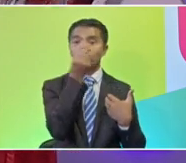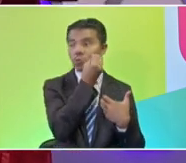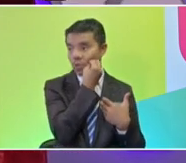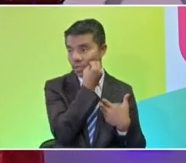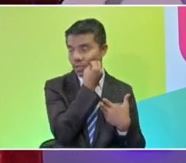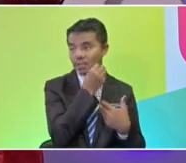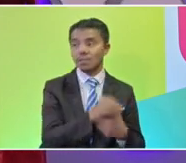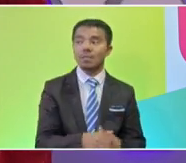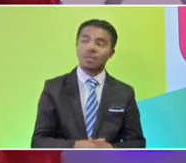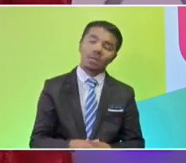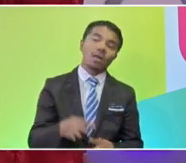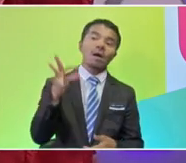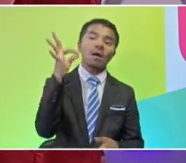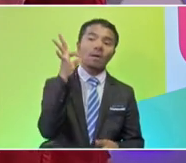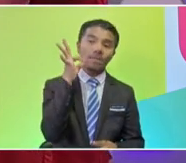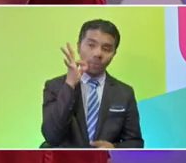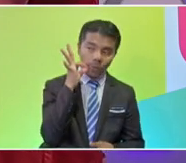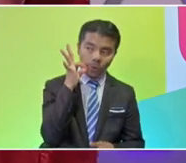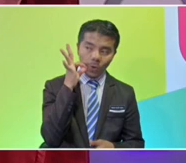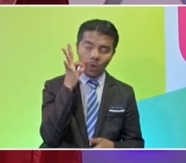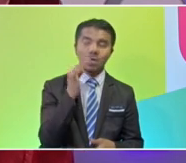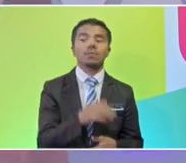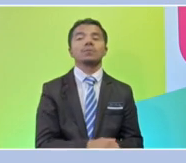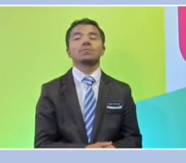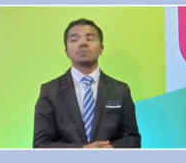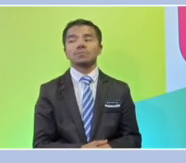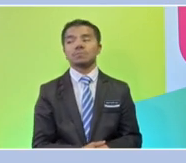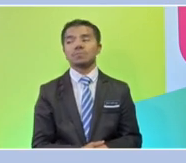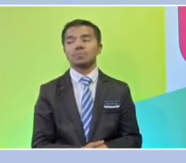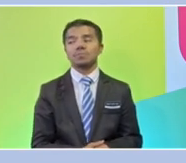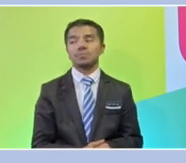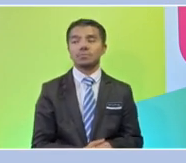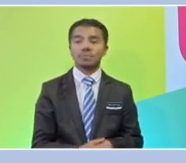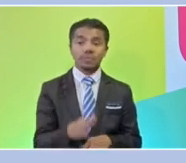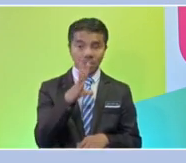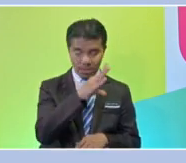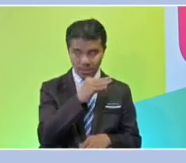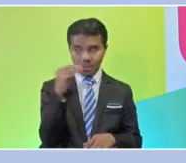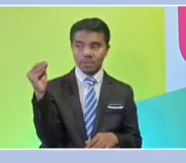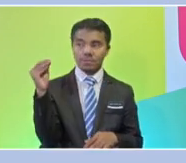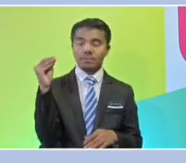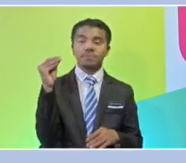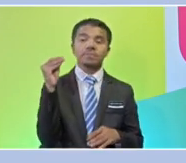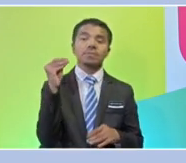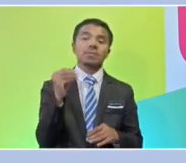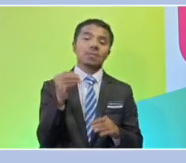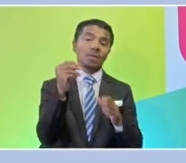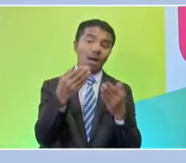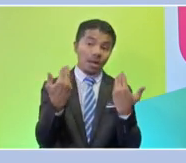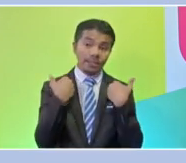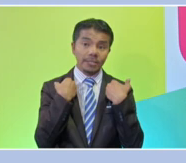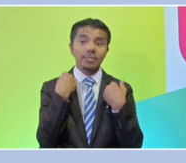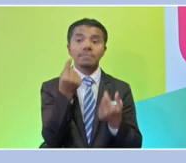buah dapat dari pada bunga itu dia akan berkembang menjadi buah dan seterusnya akan menghasilkan biji